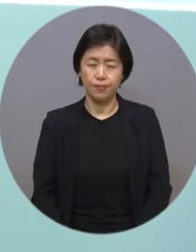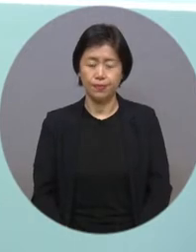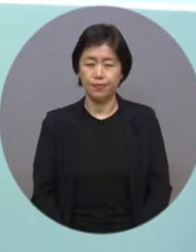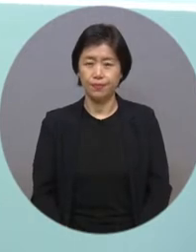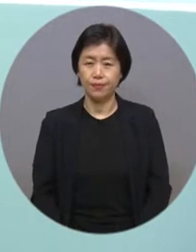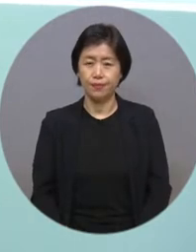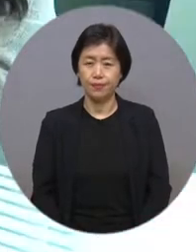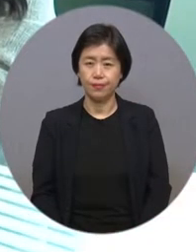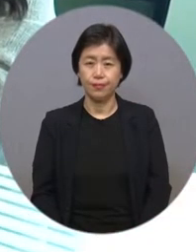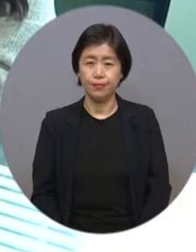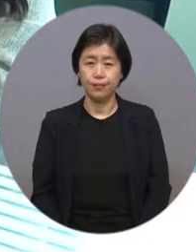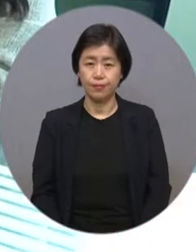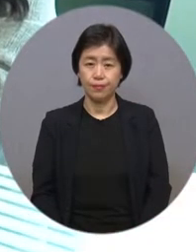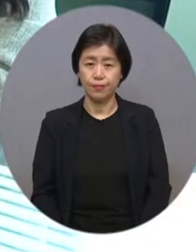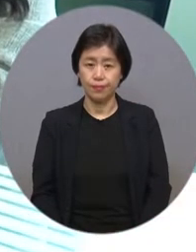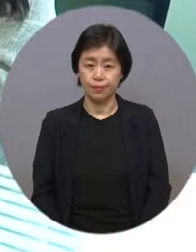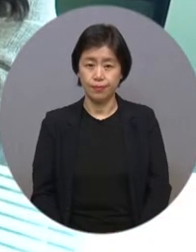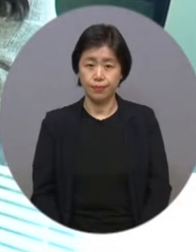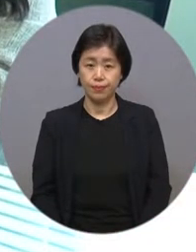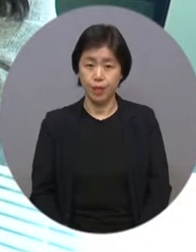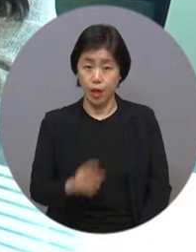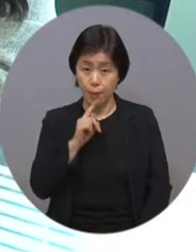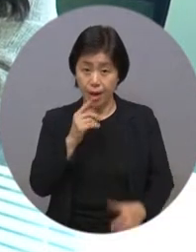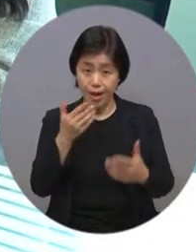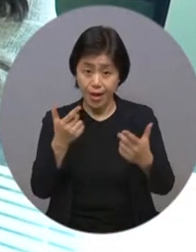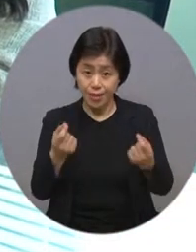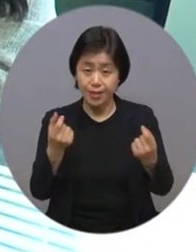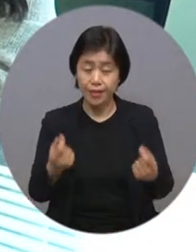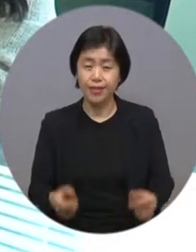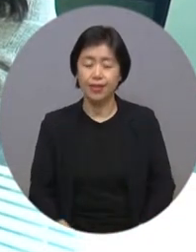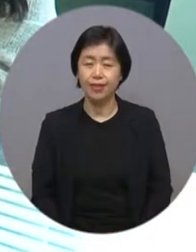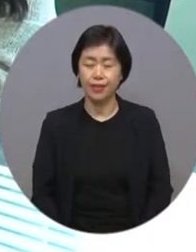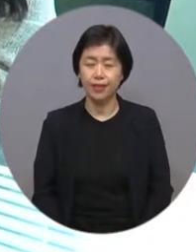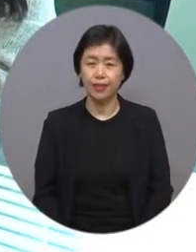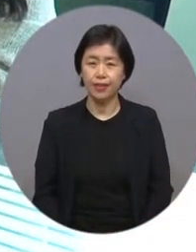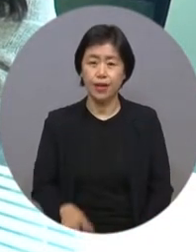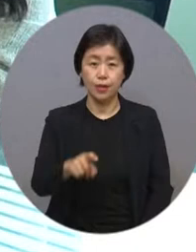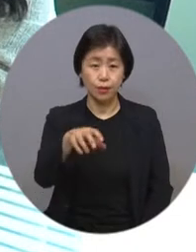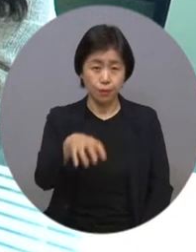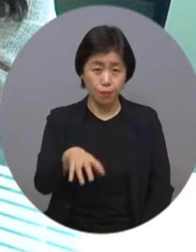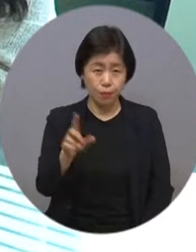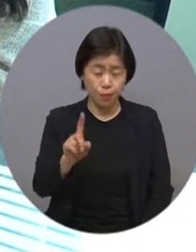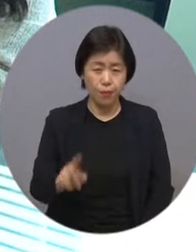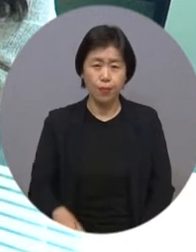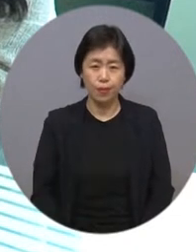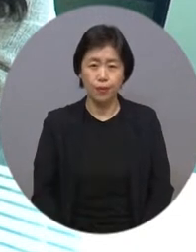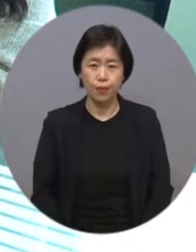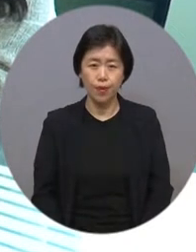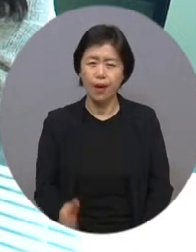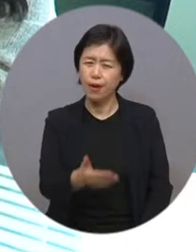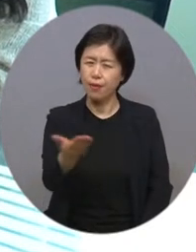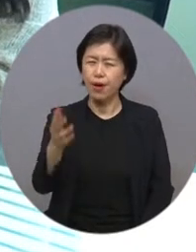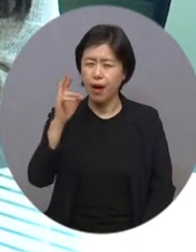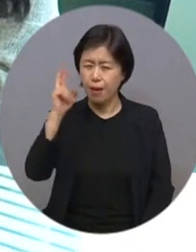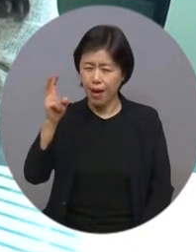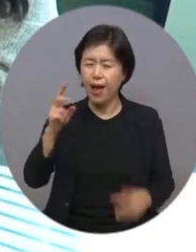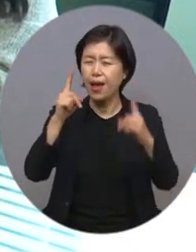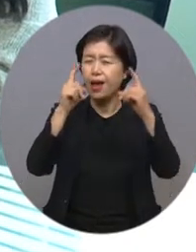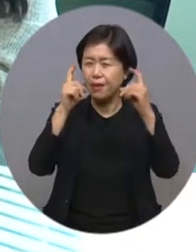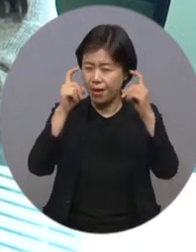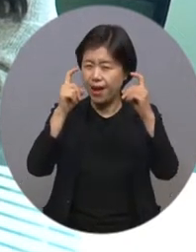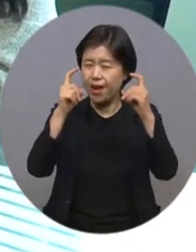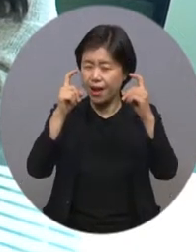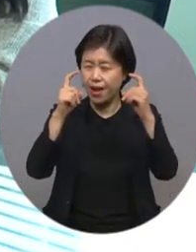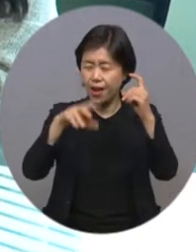계신 곳인가요? 방금 앞에도 말씀을 드렸었는데 이제 캐논코리아 하면 대부분 고객분들은 카메라를 인식을 그쵸? 하시는